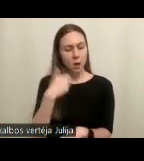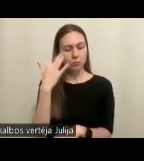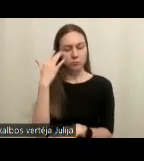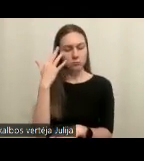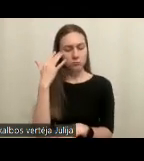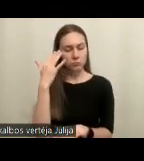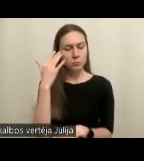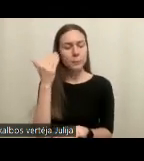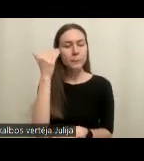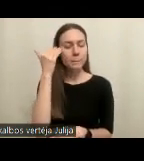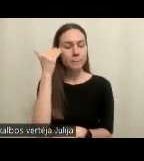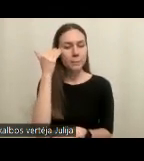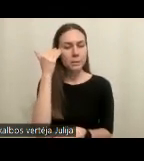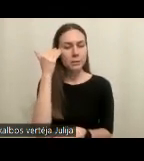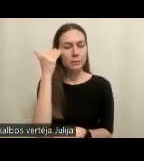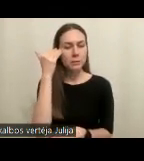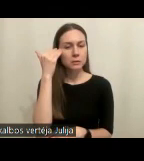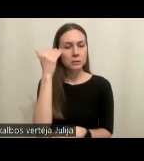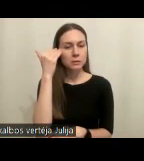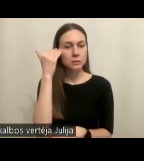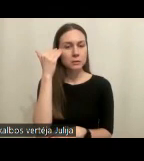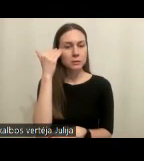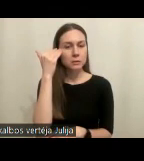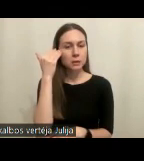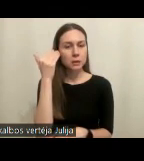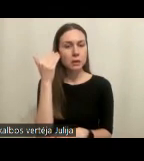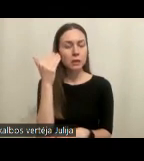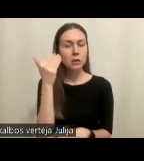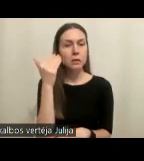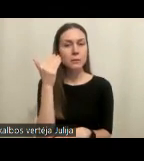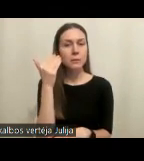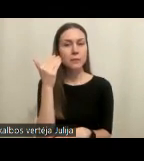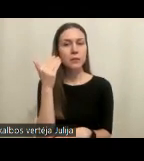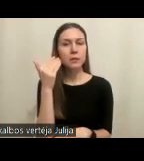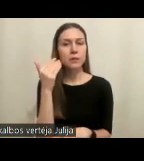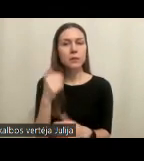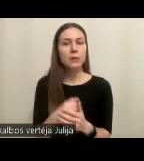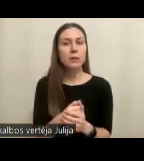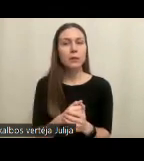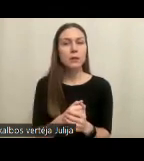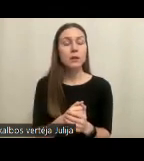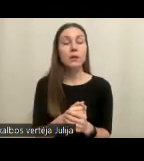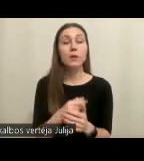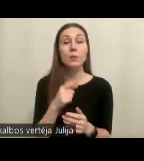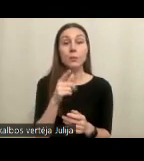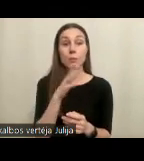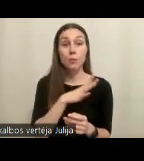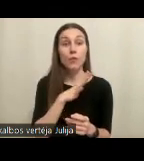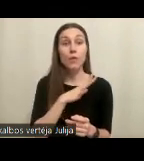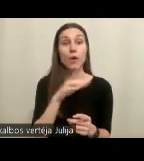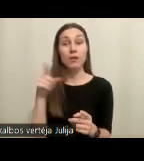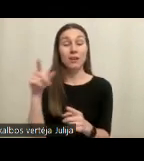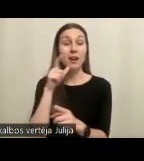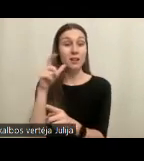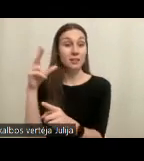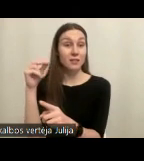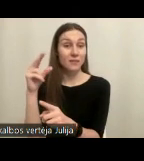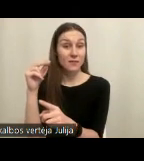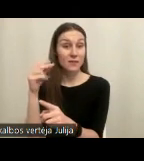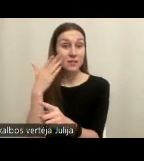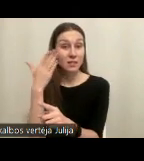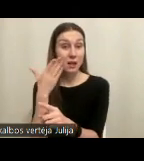ir prisiminkite, kokius atsiminimus jums kelia momentai, kuomet jums buvo skaitama garsiai. Ir